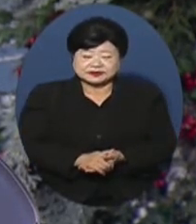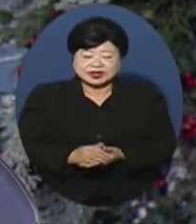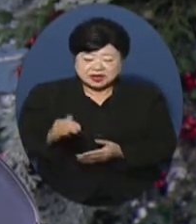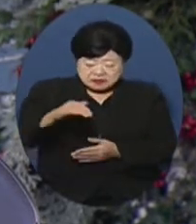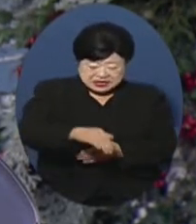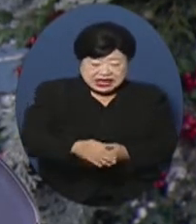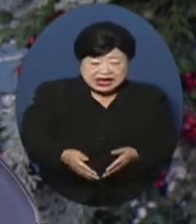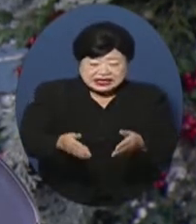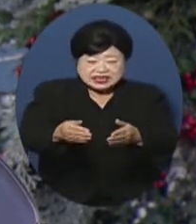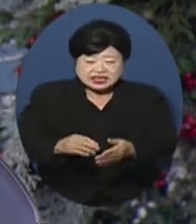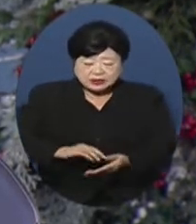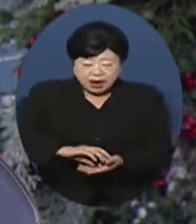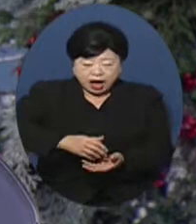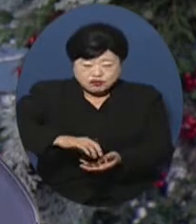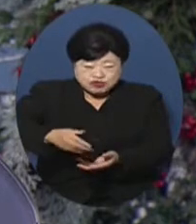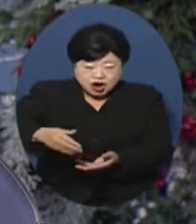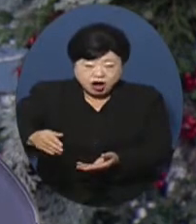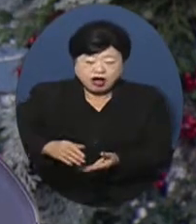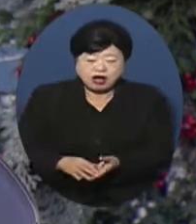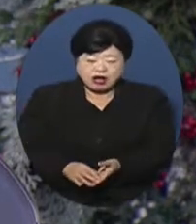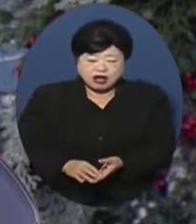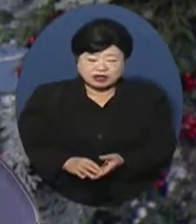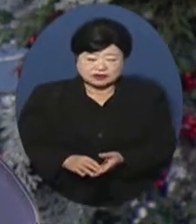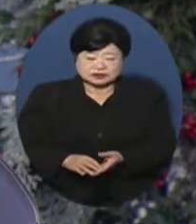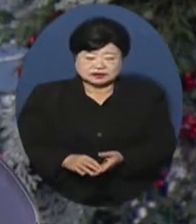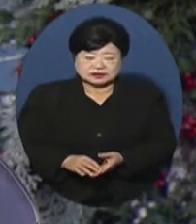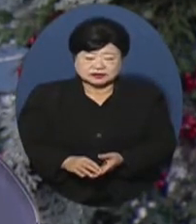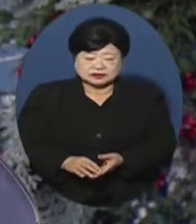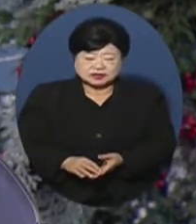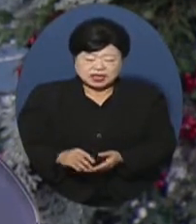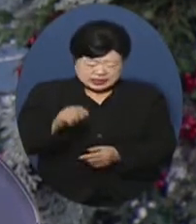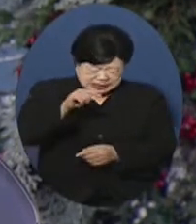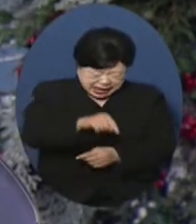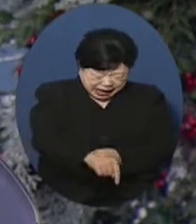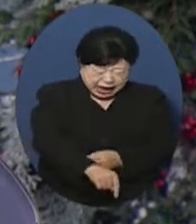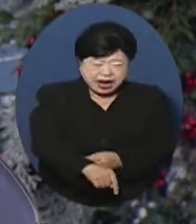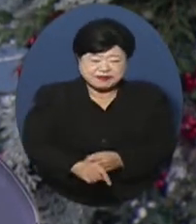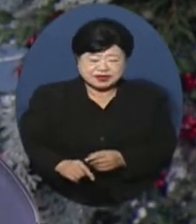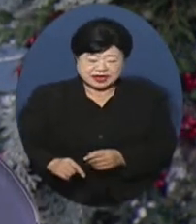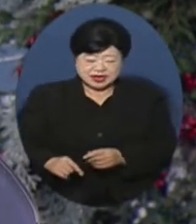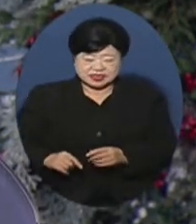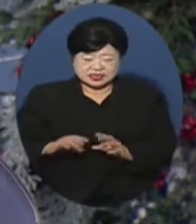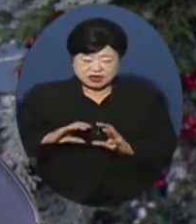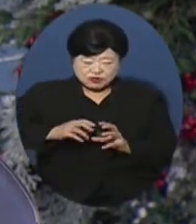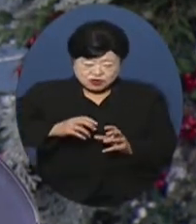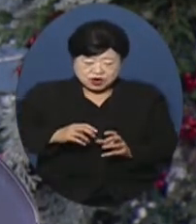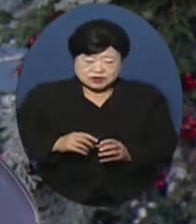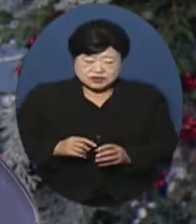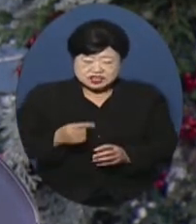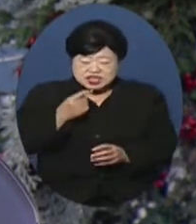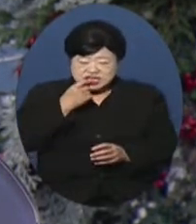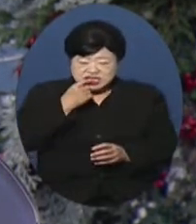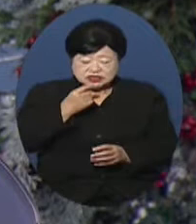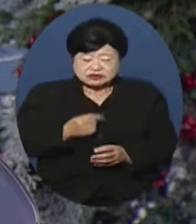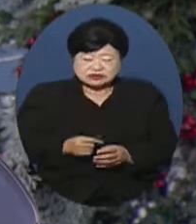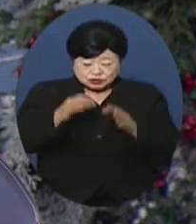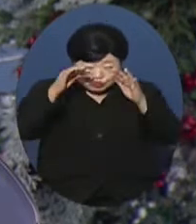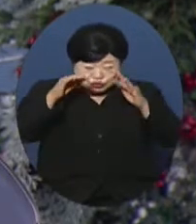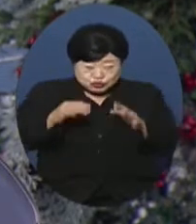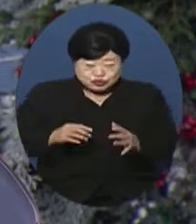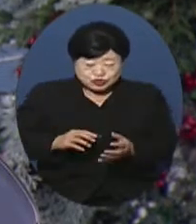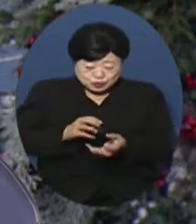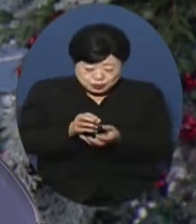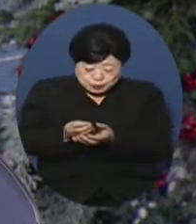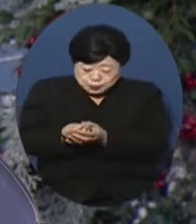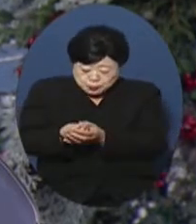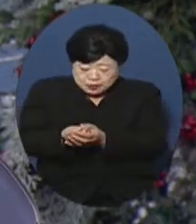됐어요 풀림 인데 그러면 좌안 윰댕 어리게 굴러 하면서 점점 커져 0 너